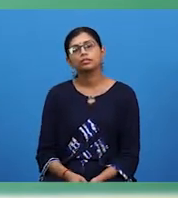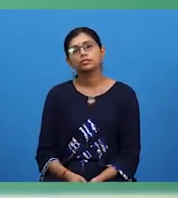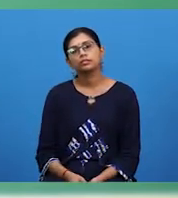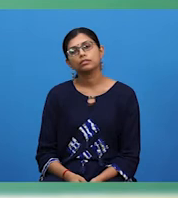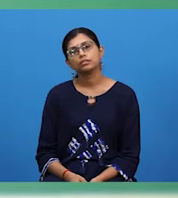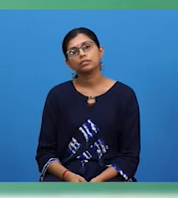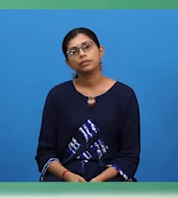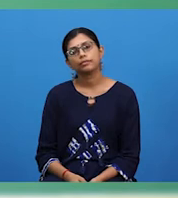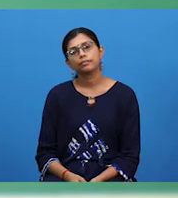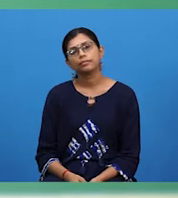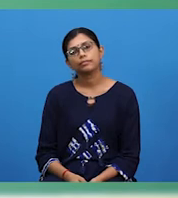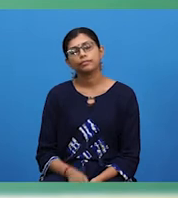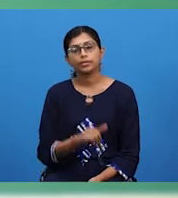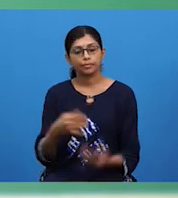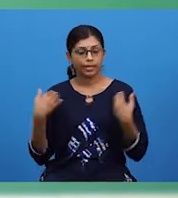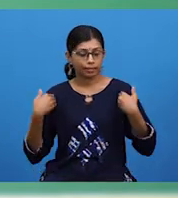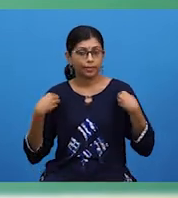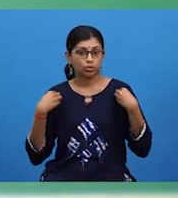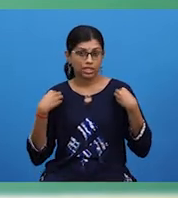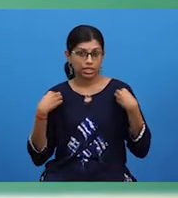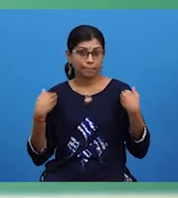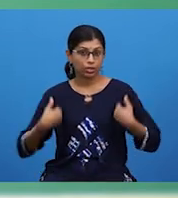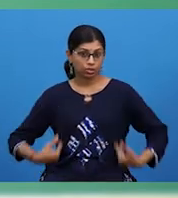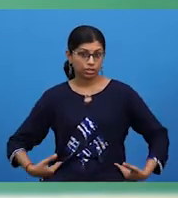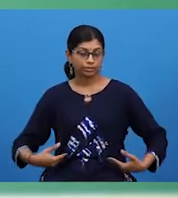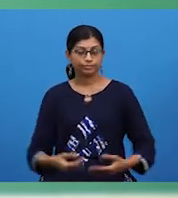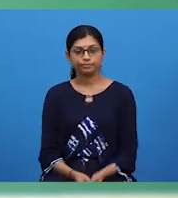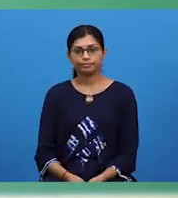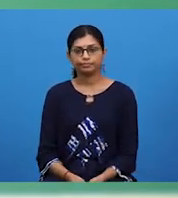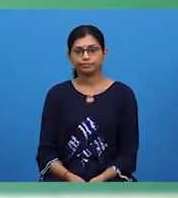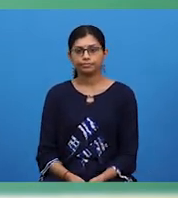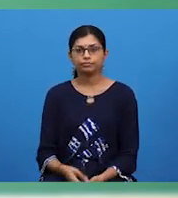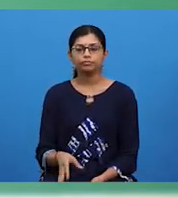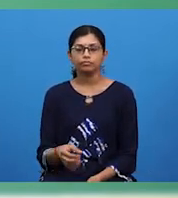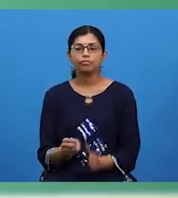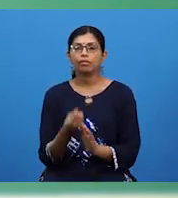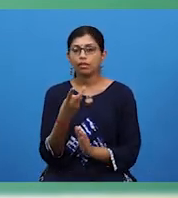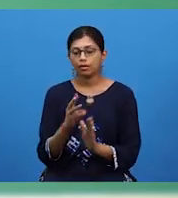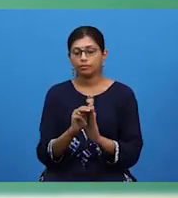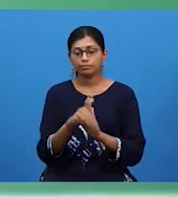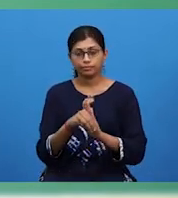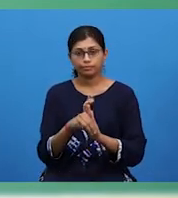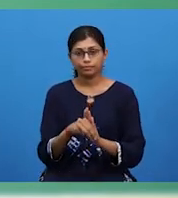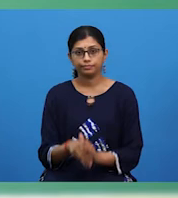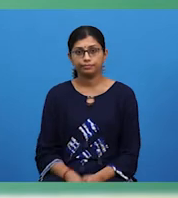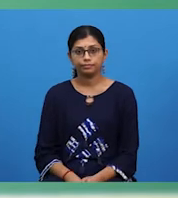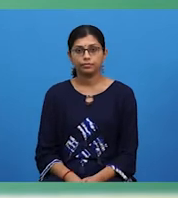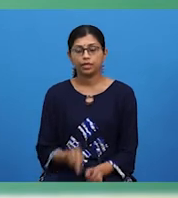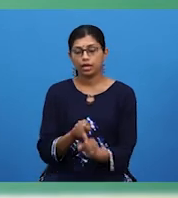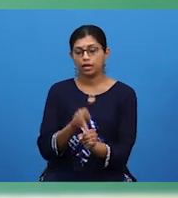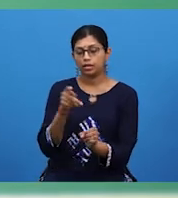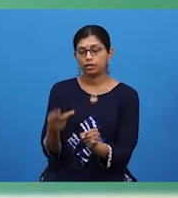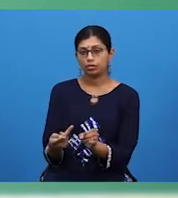sama dengan suhu badan manusia. Jadi selepas beberapa minit, jadi saya akan keluarkan